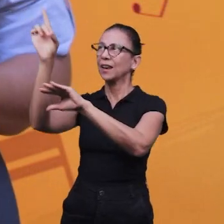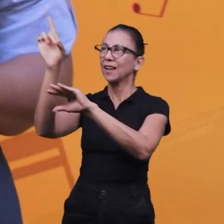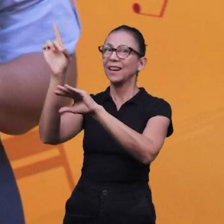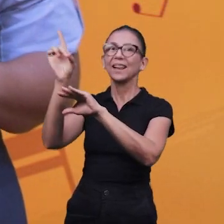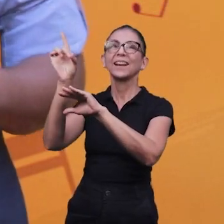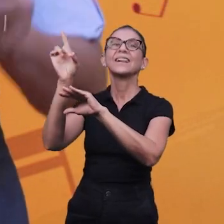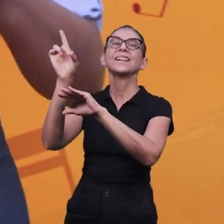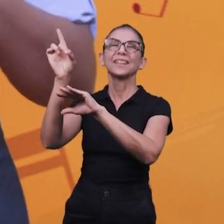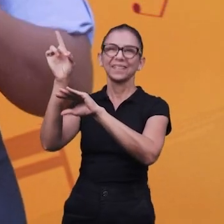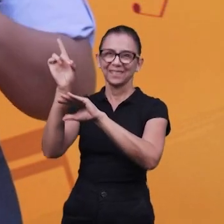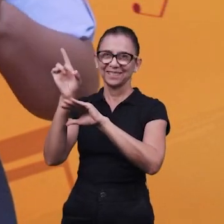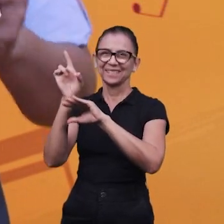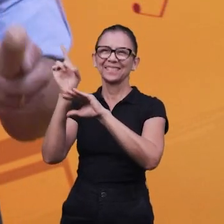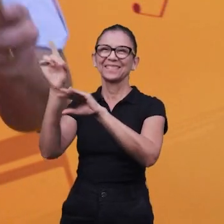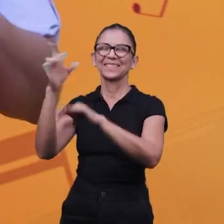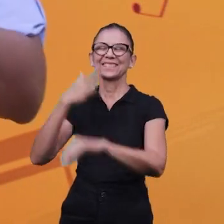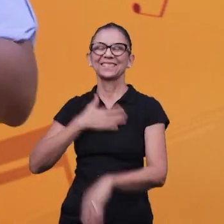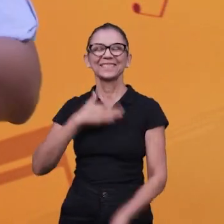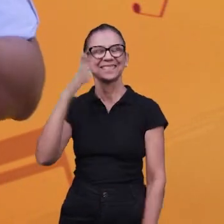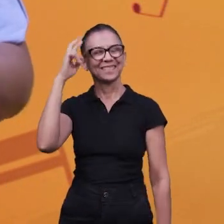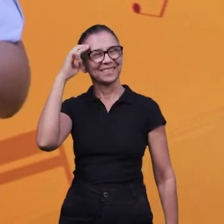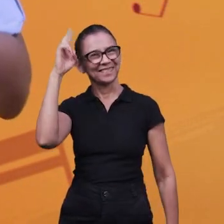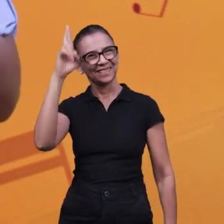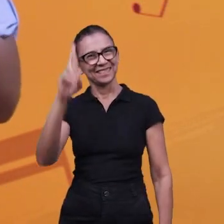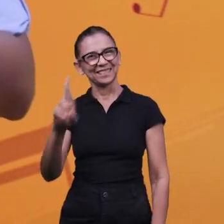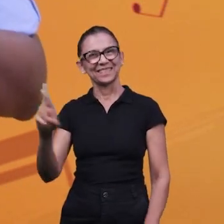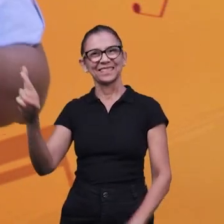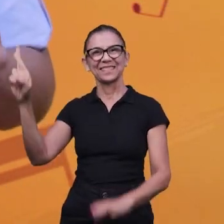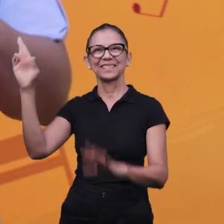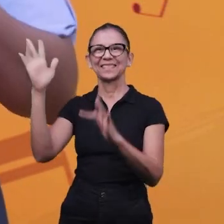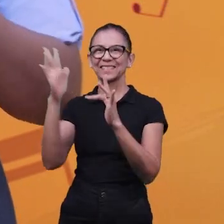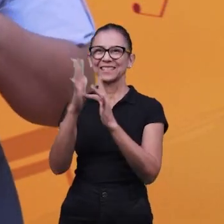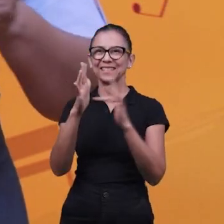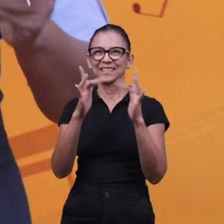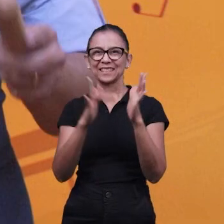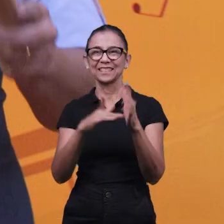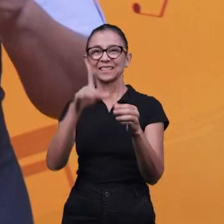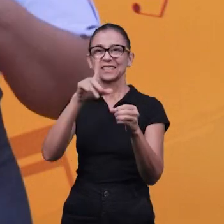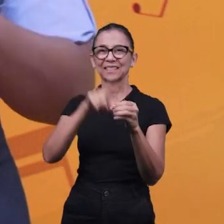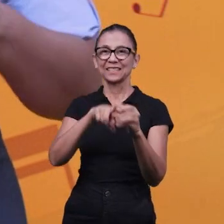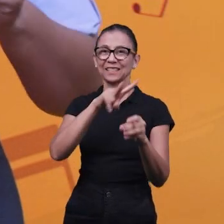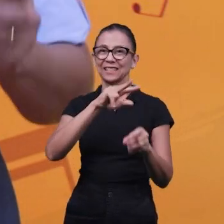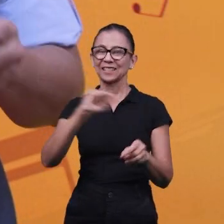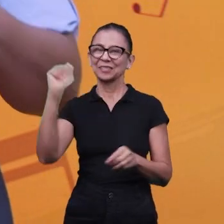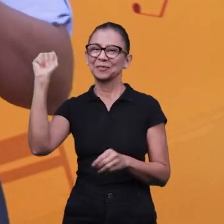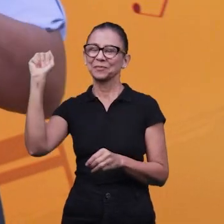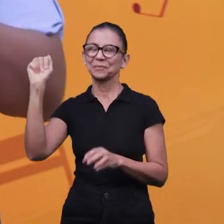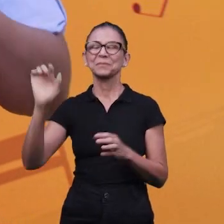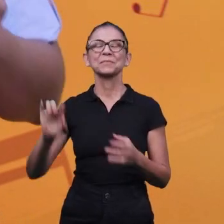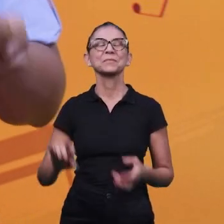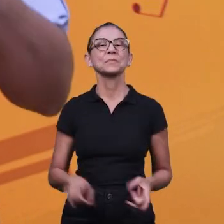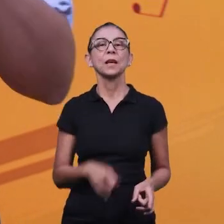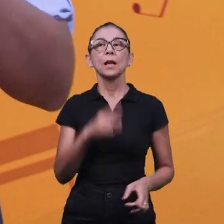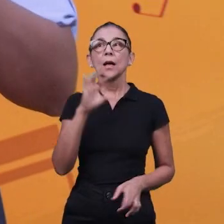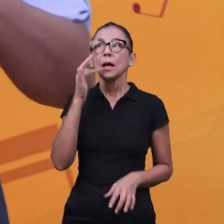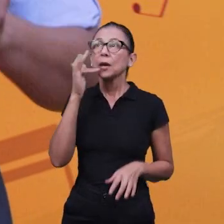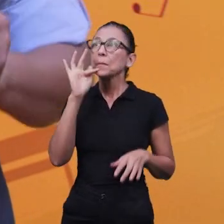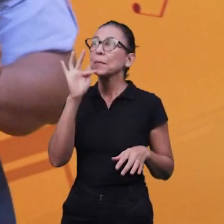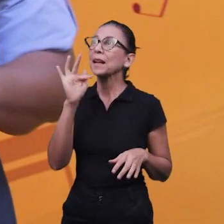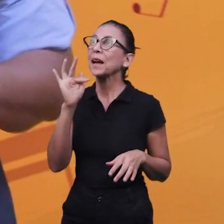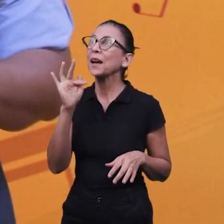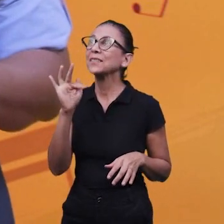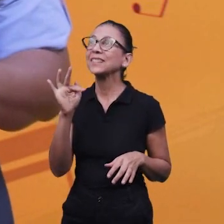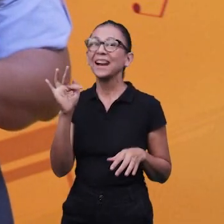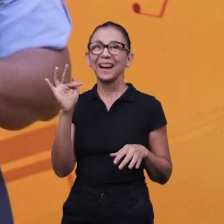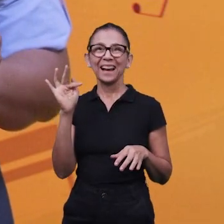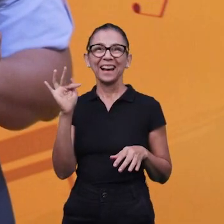Muito em breve o rei vem. Meu Senhor Jesus vem.